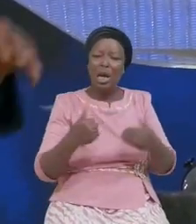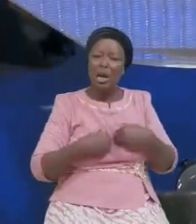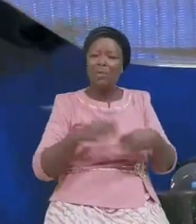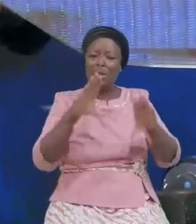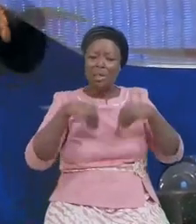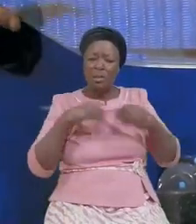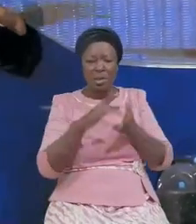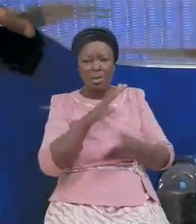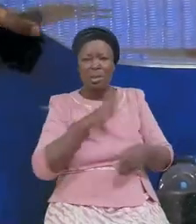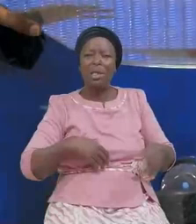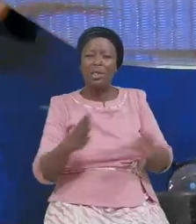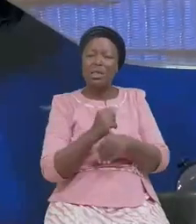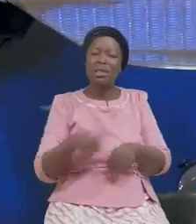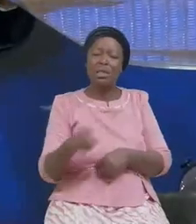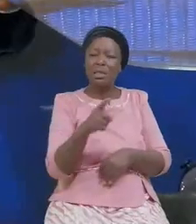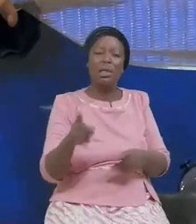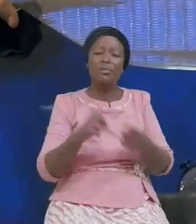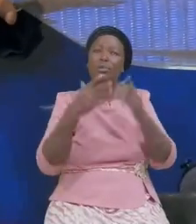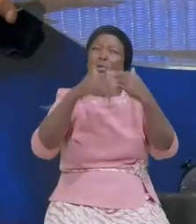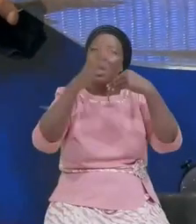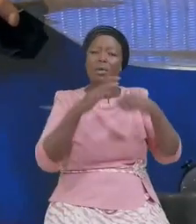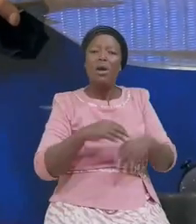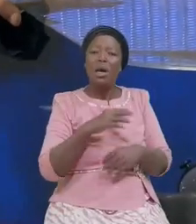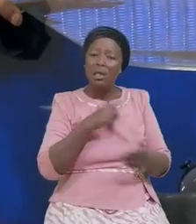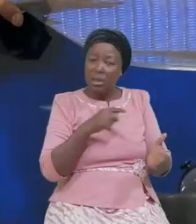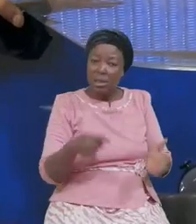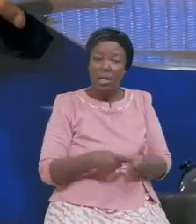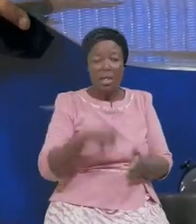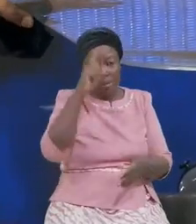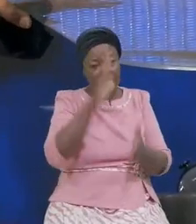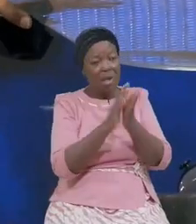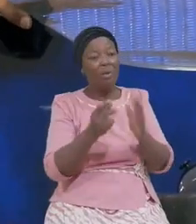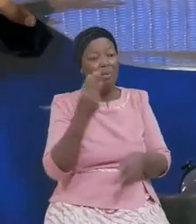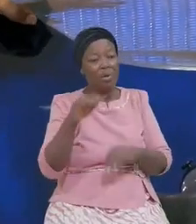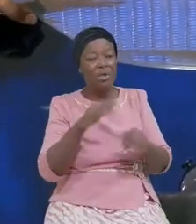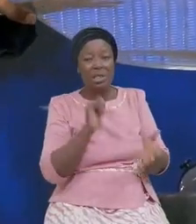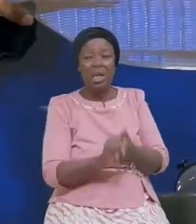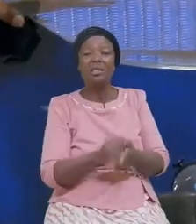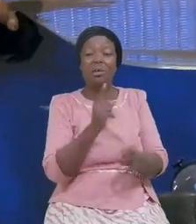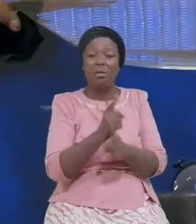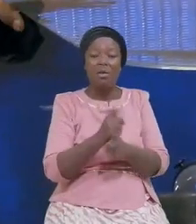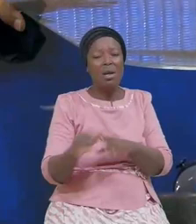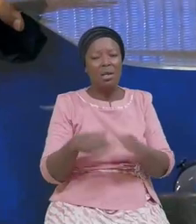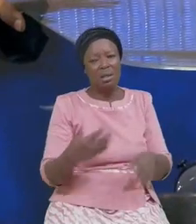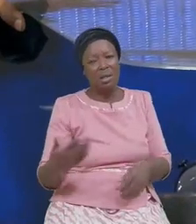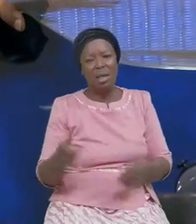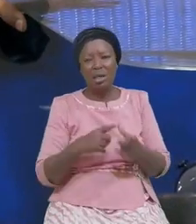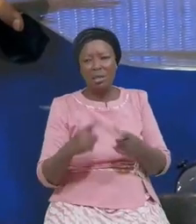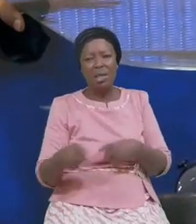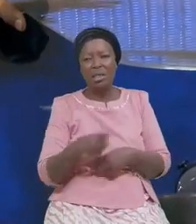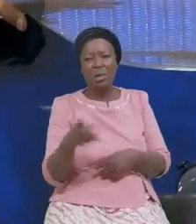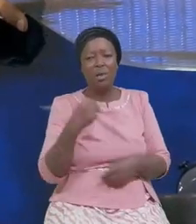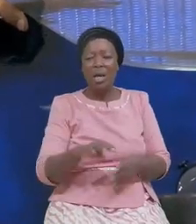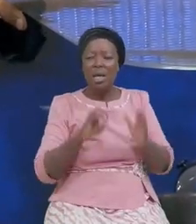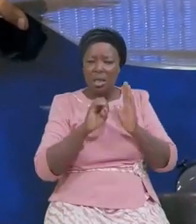Dieu, parti avec le peuple au ciel. Ces croyants faisaient la chose appropriée. Et ils étaient devenus